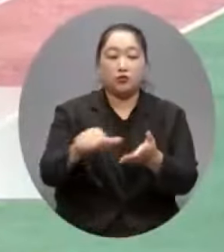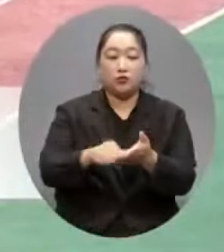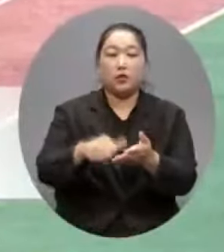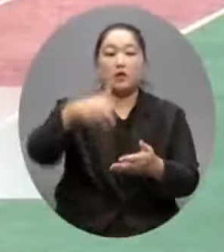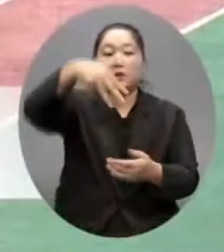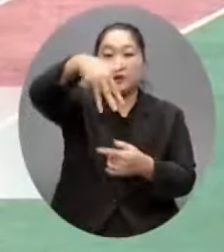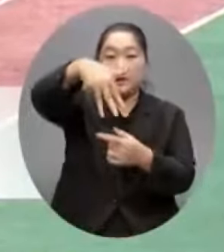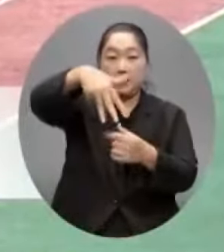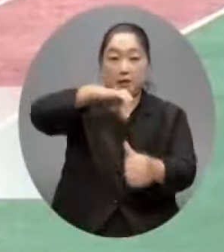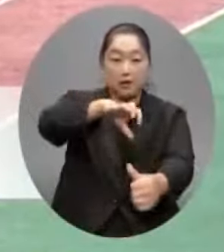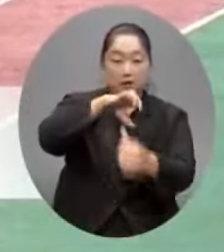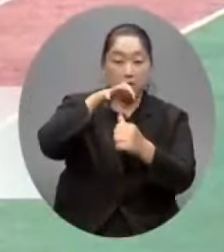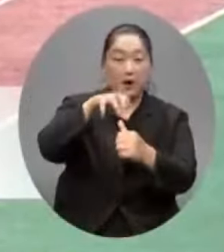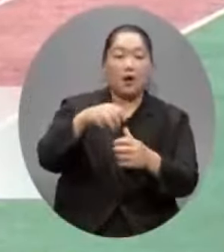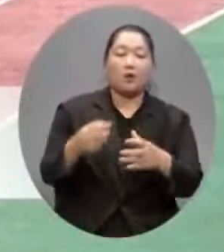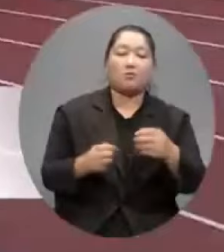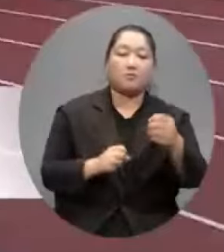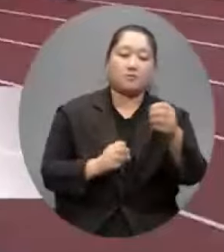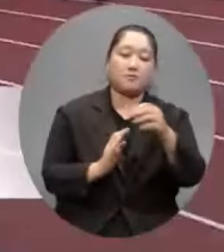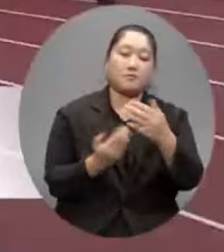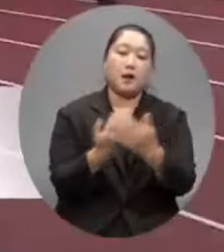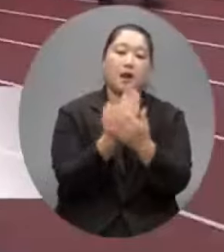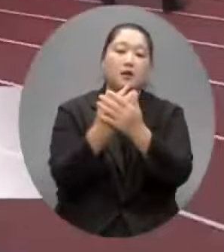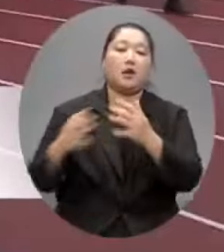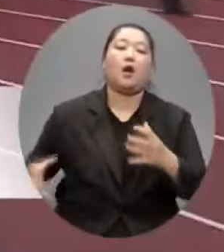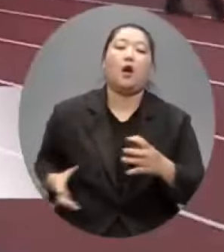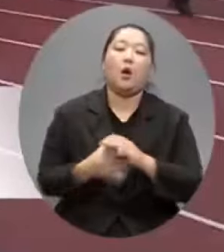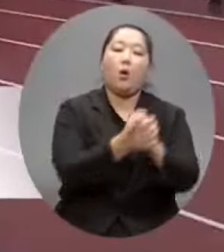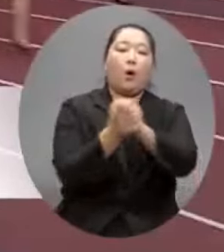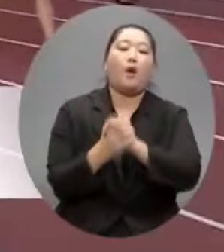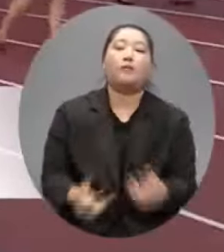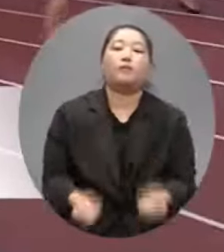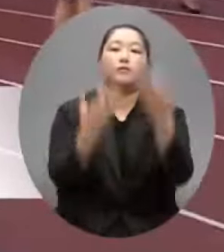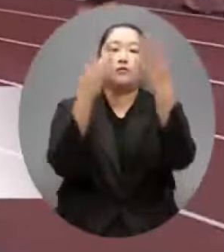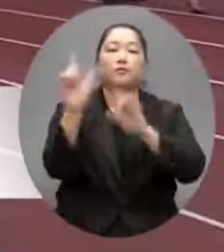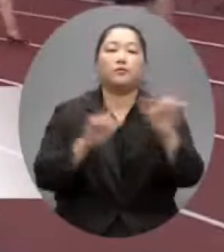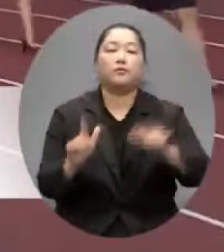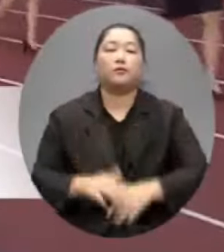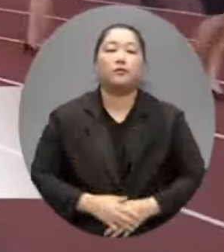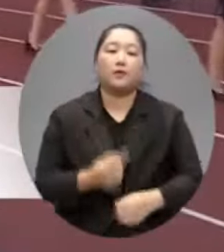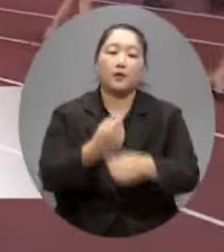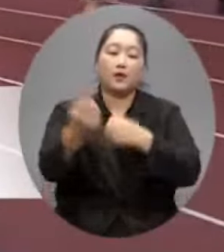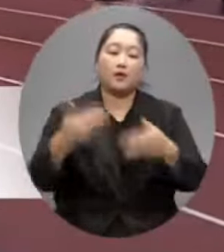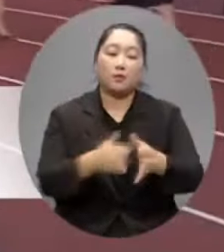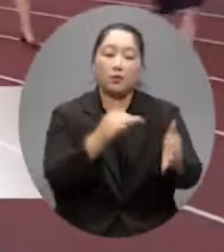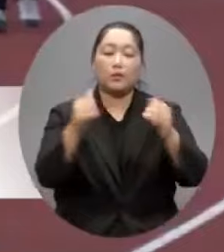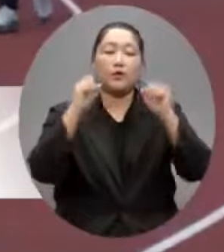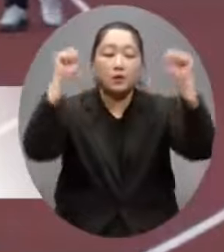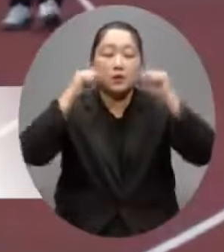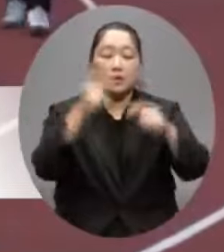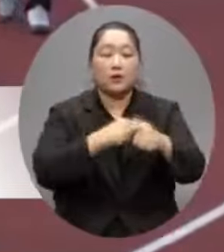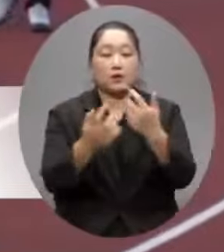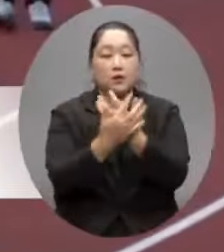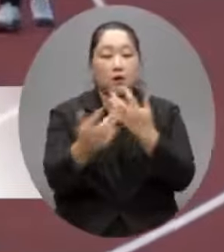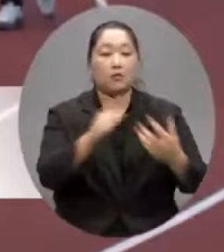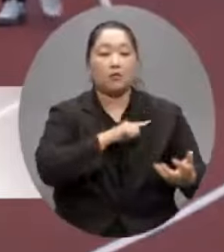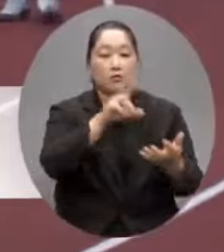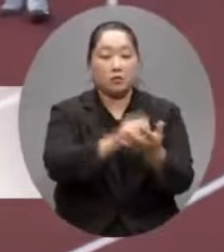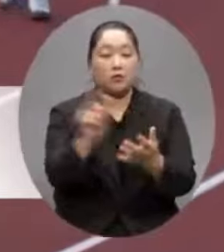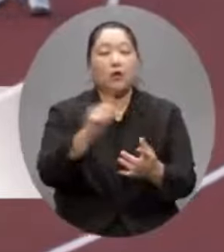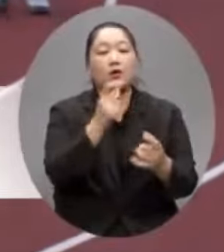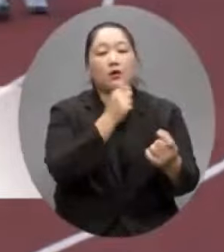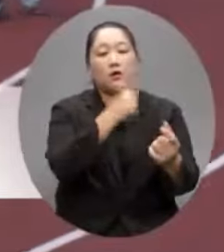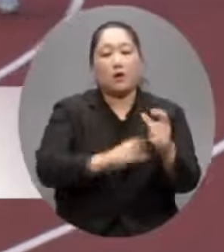치읓을 모티브로 도약과 화합의 축제를 형상화했습니다. 내년 도민체전의 슬로건은 더 가까이